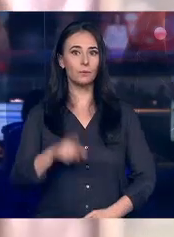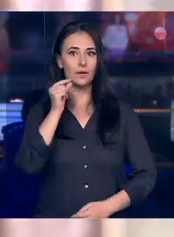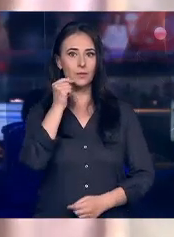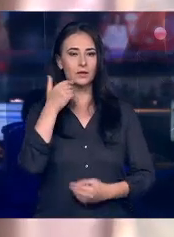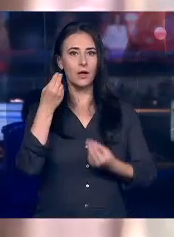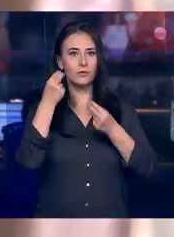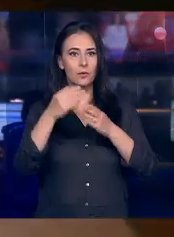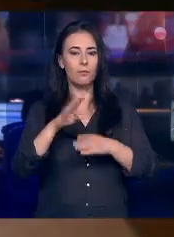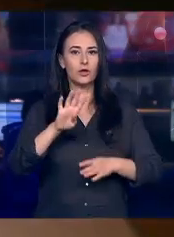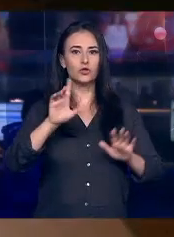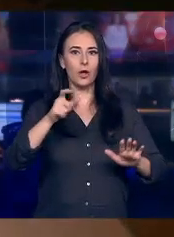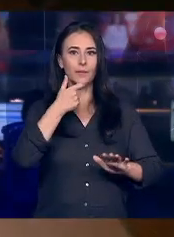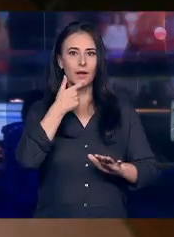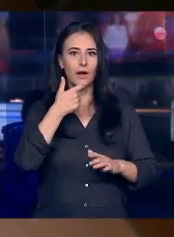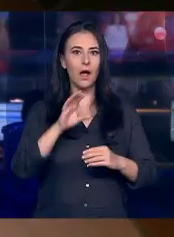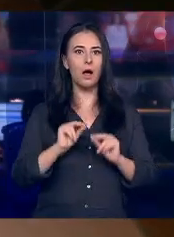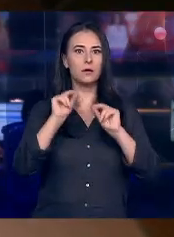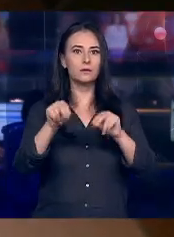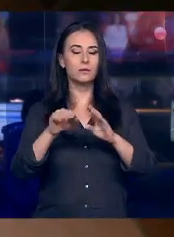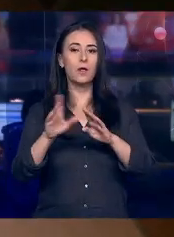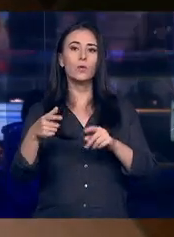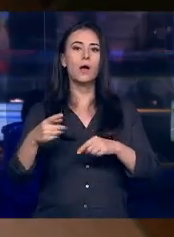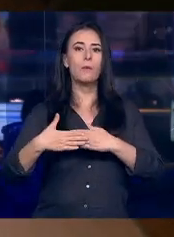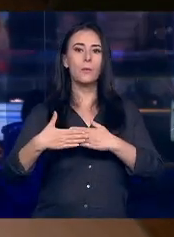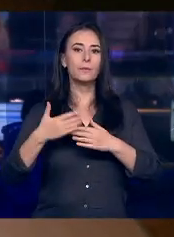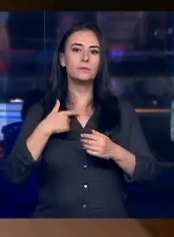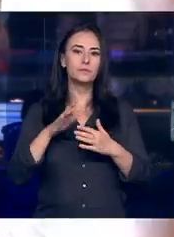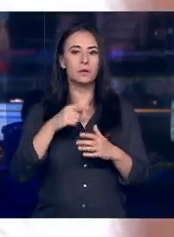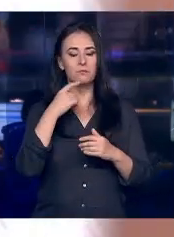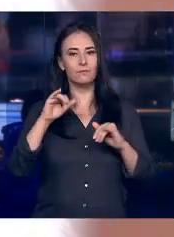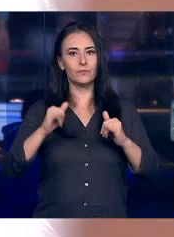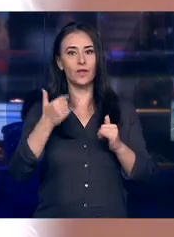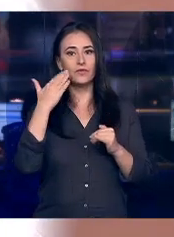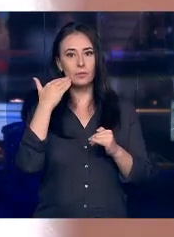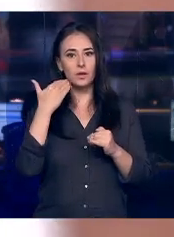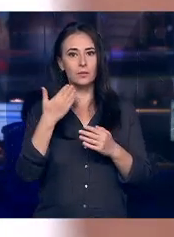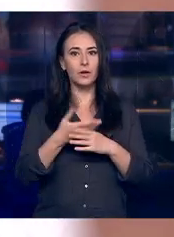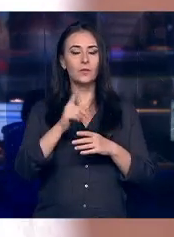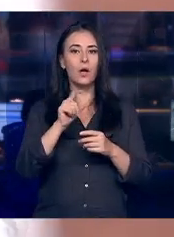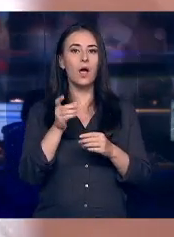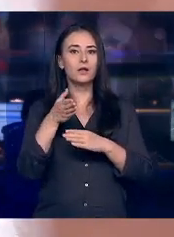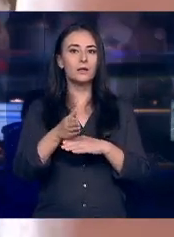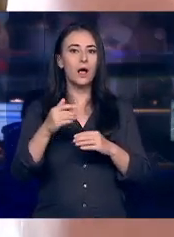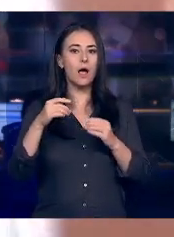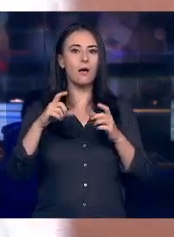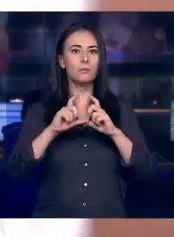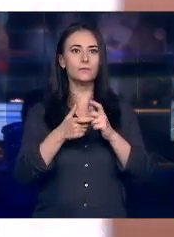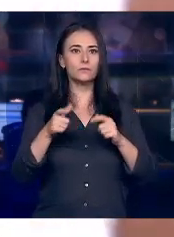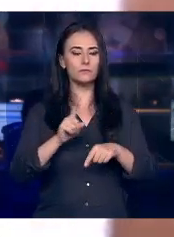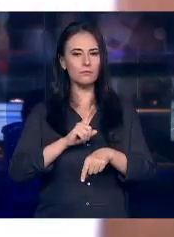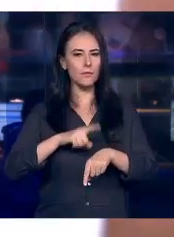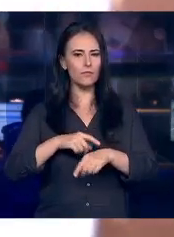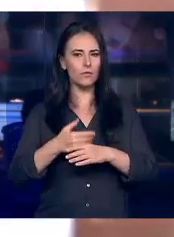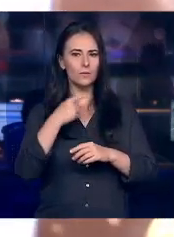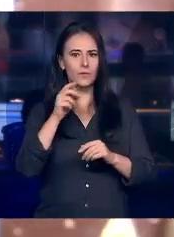Bărbatul în vârstă de 47 de ani a intrat în scara blocului, cel mai probabil profitând de neatenția unui locatar. A bătut la ușa femeii